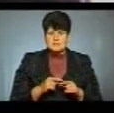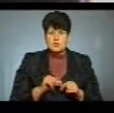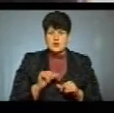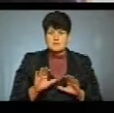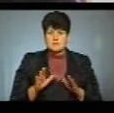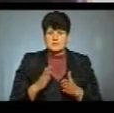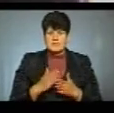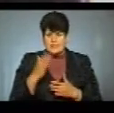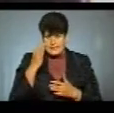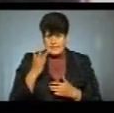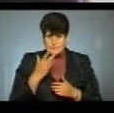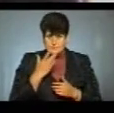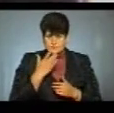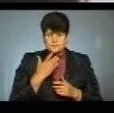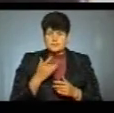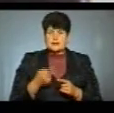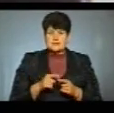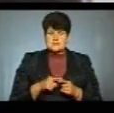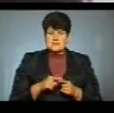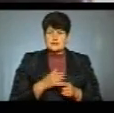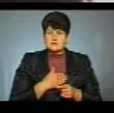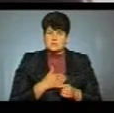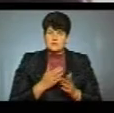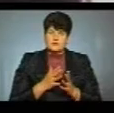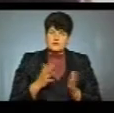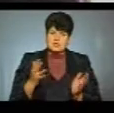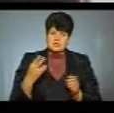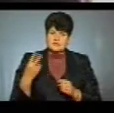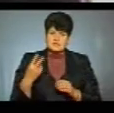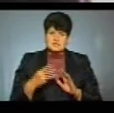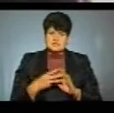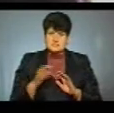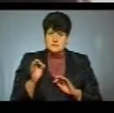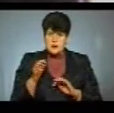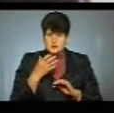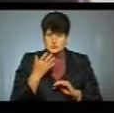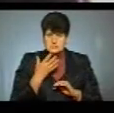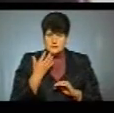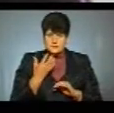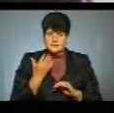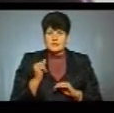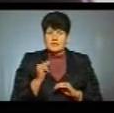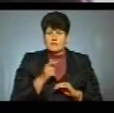є літом настання температури більше 28 градусів і в період